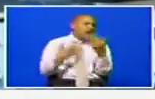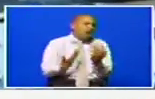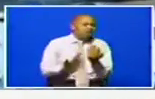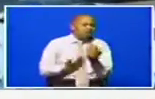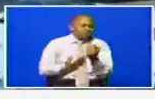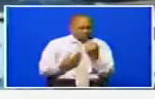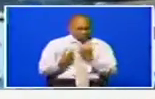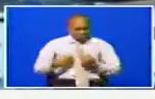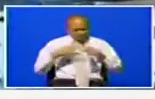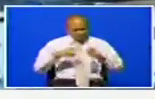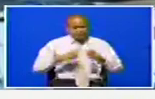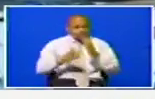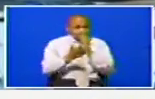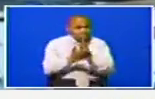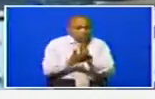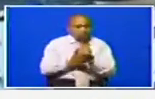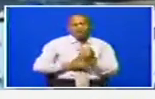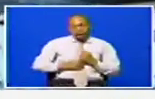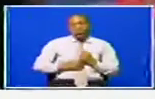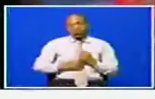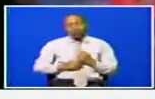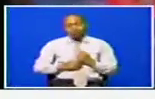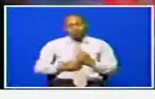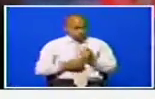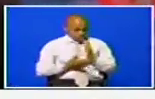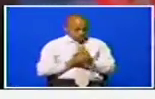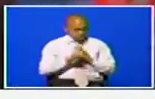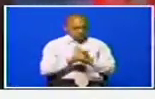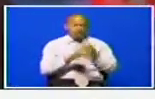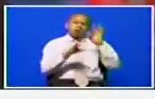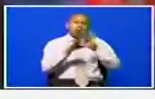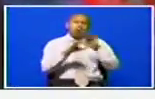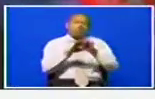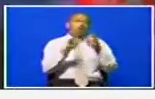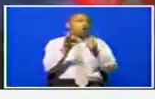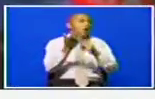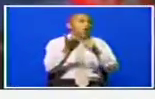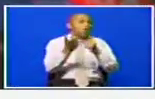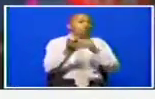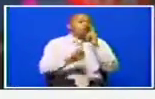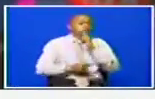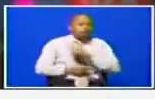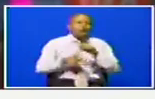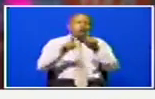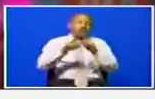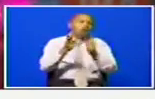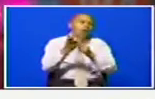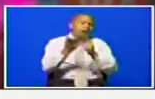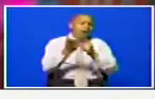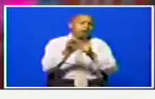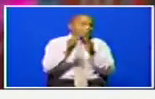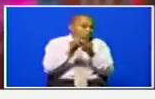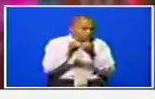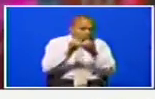wachanganuzi mwajiuliza? Lazima tujiulize, maanake vile ulivyosema, kura bado zinaendelea kuhesabiwa, mahesabu bado yanaendelea kuwasili. Kwa